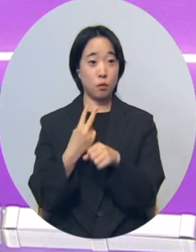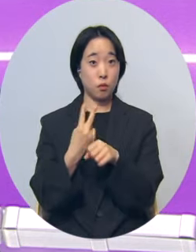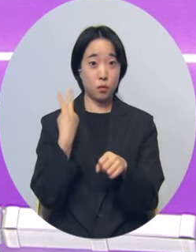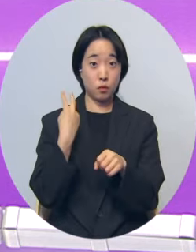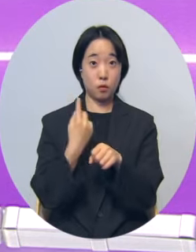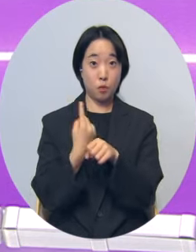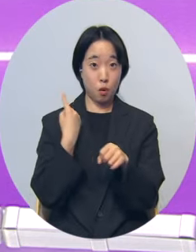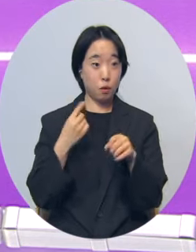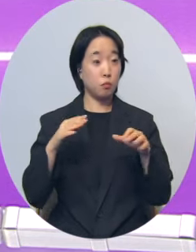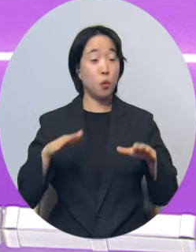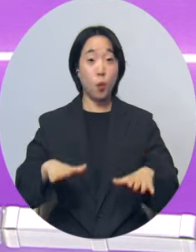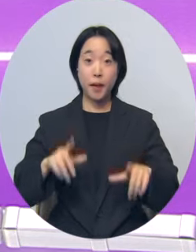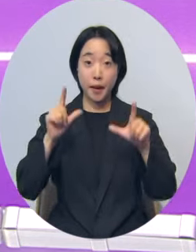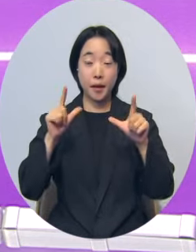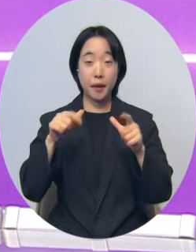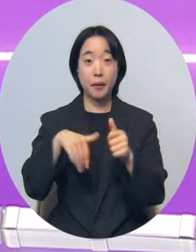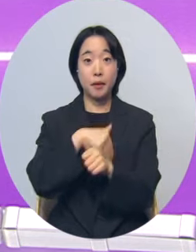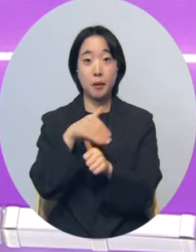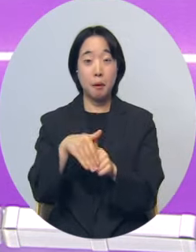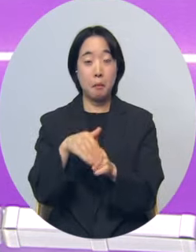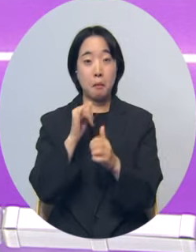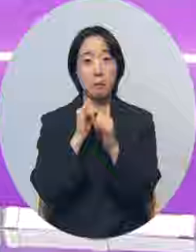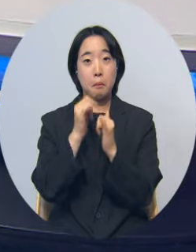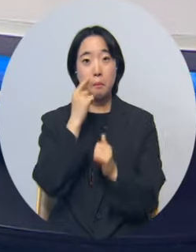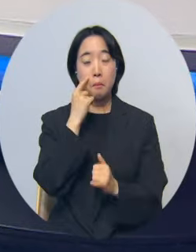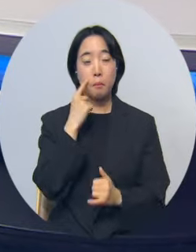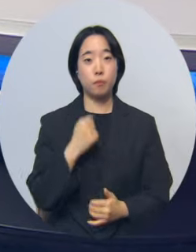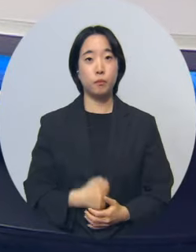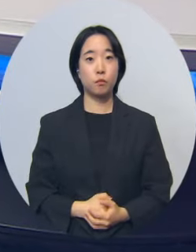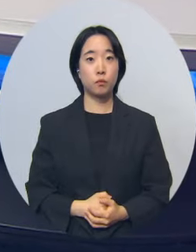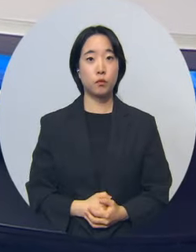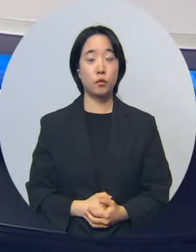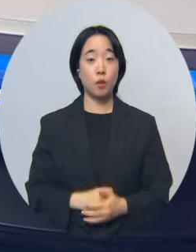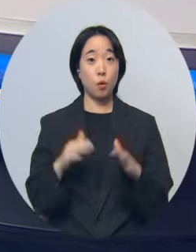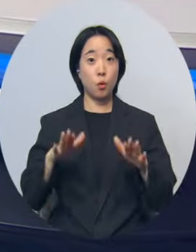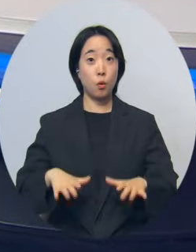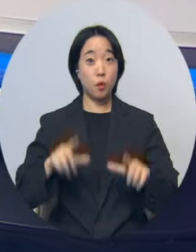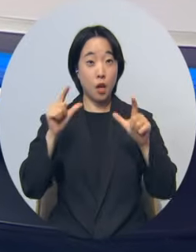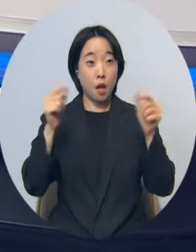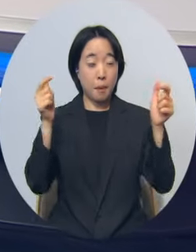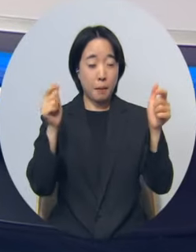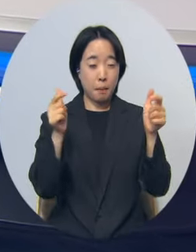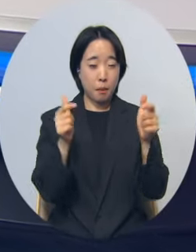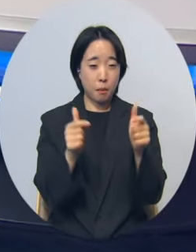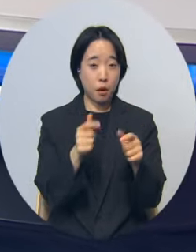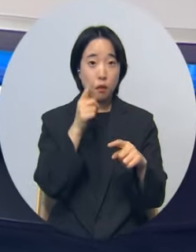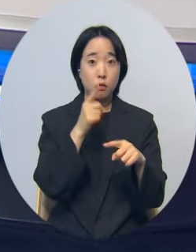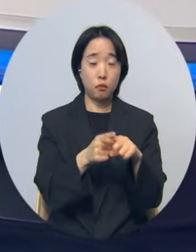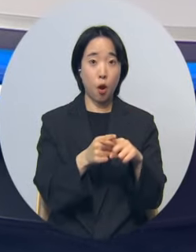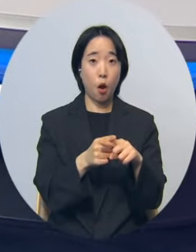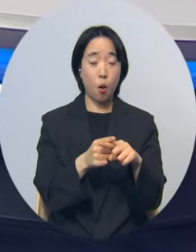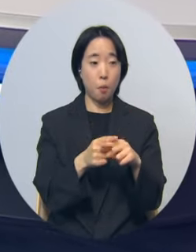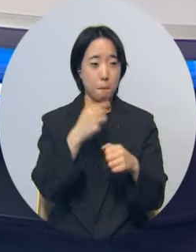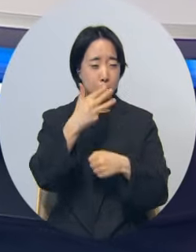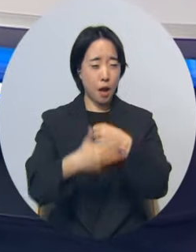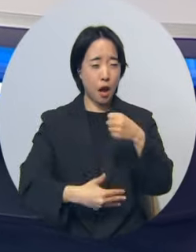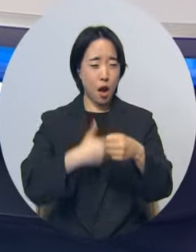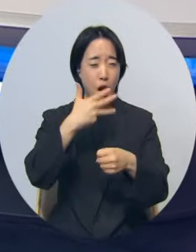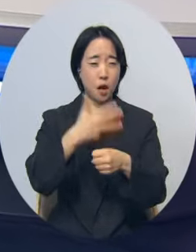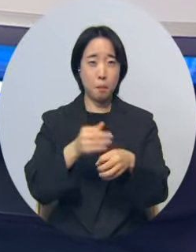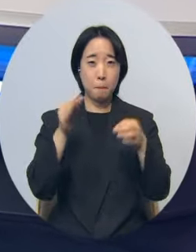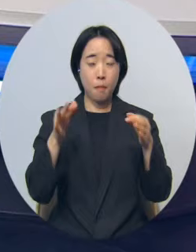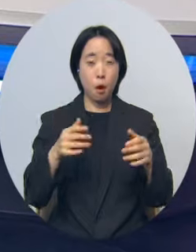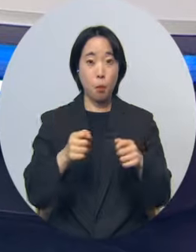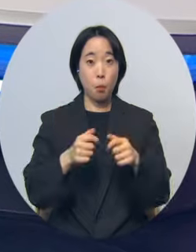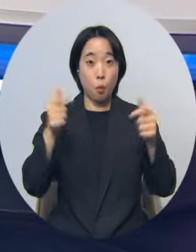한번 살펴볼까요? 올해는 지난 2016년부터 줄곧 추락했던 이 출생아 수가 8년여 만에 반등을